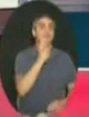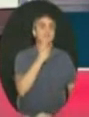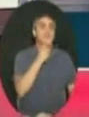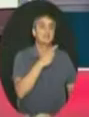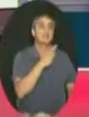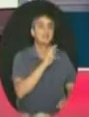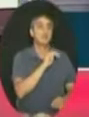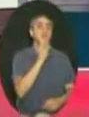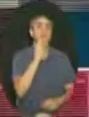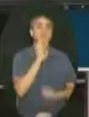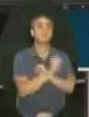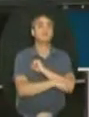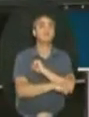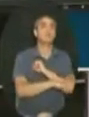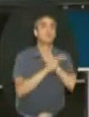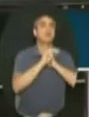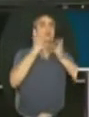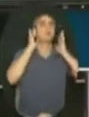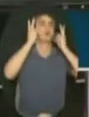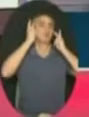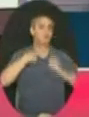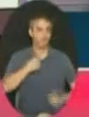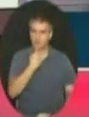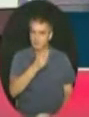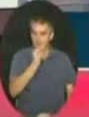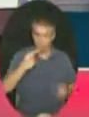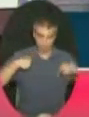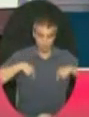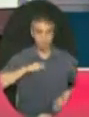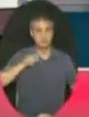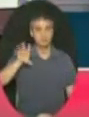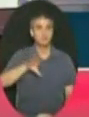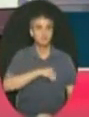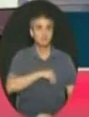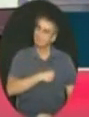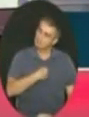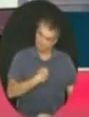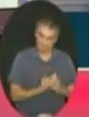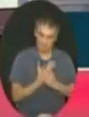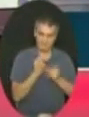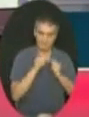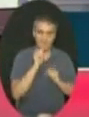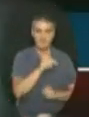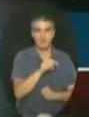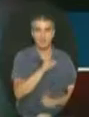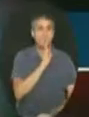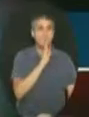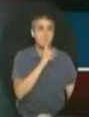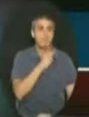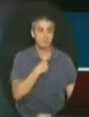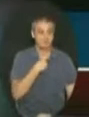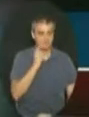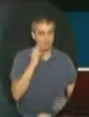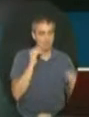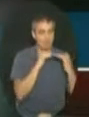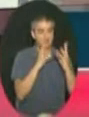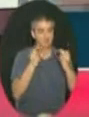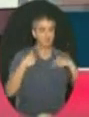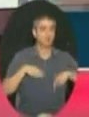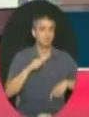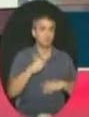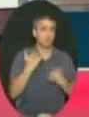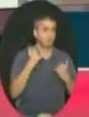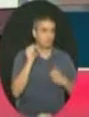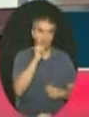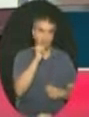הצעירים, צעירים וסטודנטים זה מאוד חשוב. הנה אני אומר, אם יושב ראש הכנסת יסכים, אני אקים את הוועדה הזאת. הבעיה שאני צריך לתאם את זה עם יושב ראש